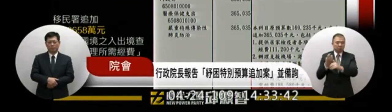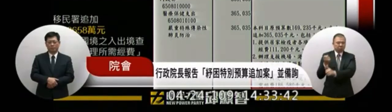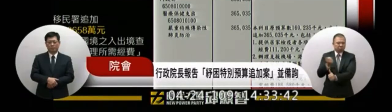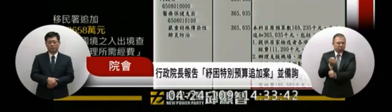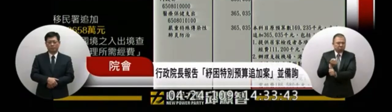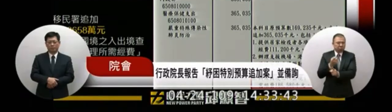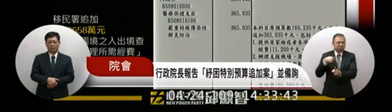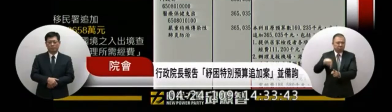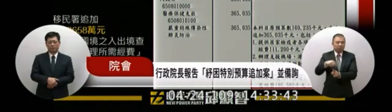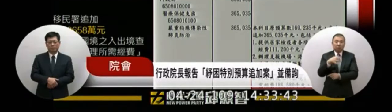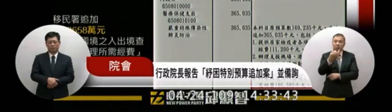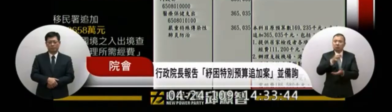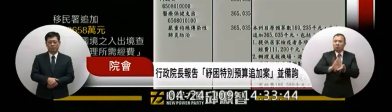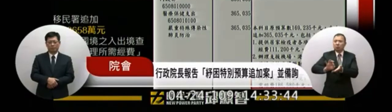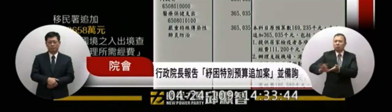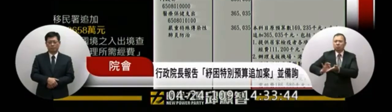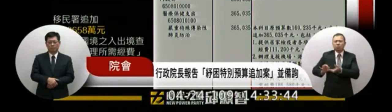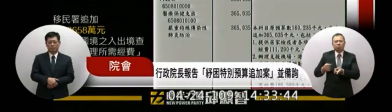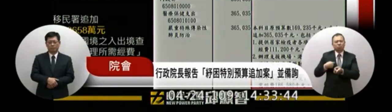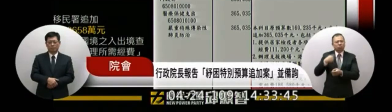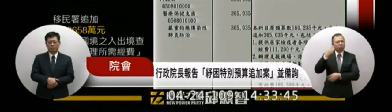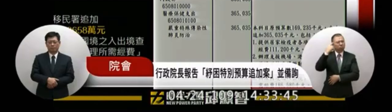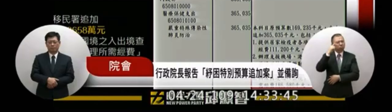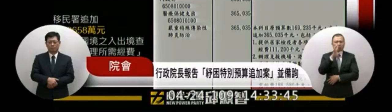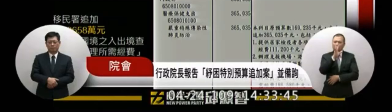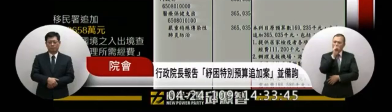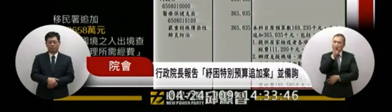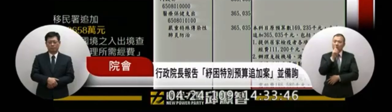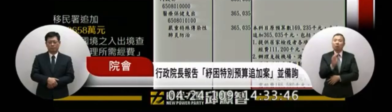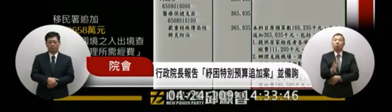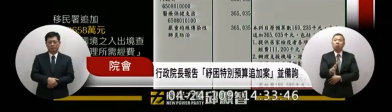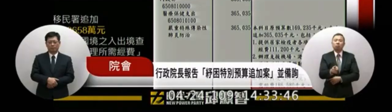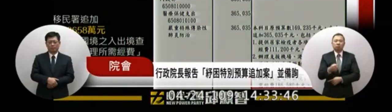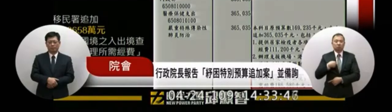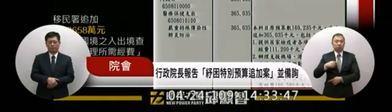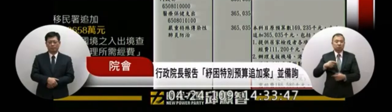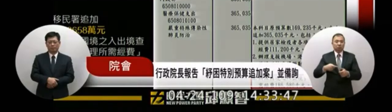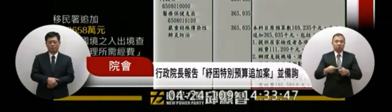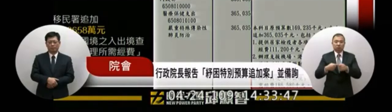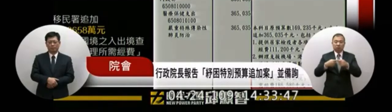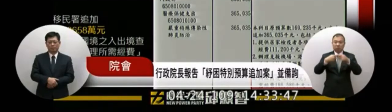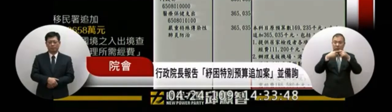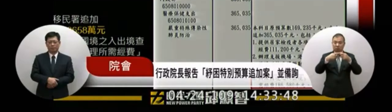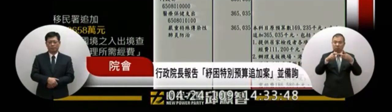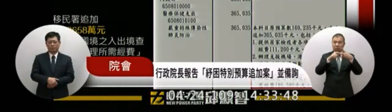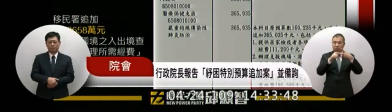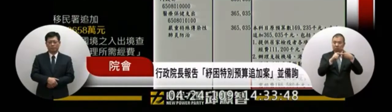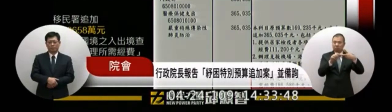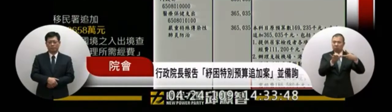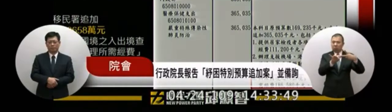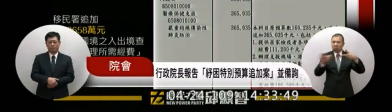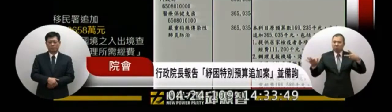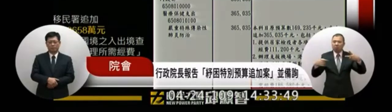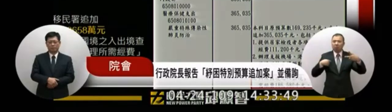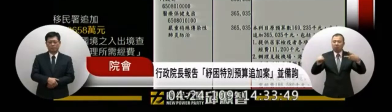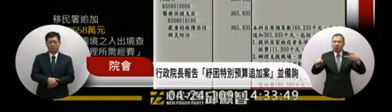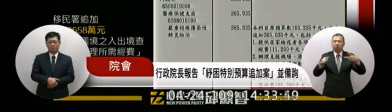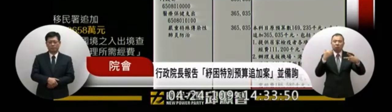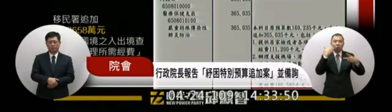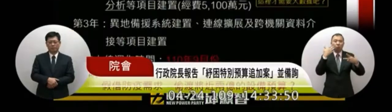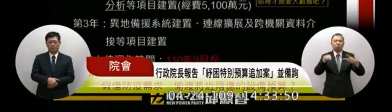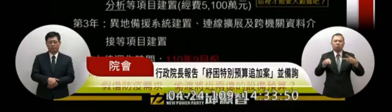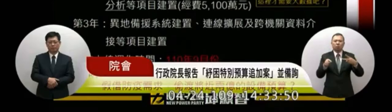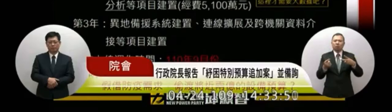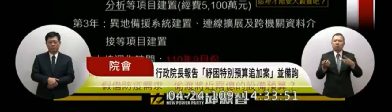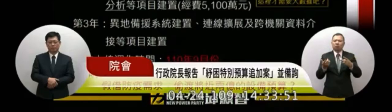费。啊，咱啊足奇怪讲，第一吼，这个其实伊的第二点，这支援港口这个都会当处理啊，